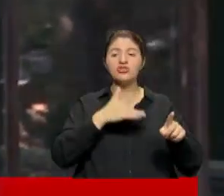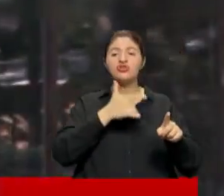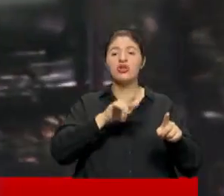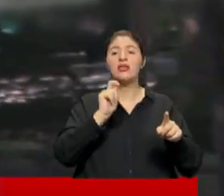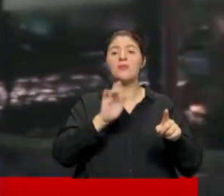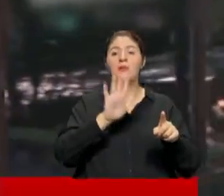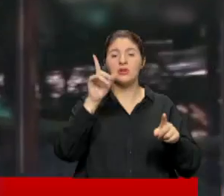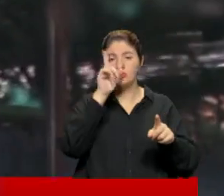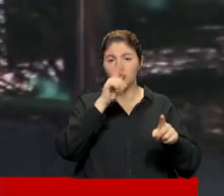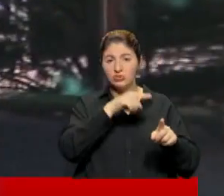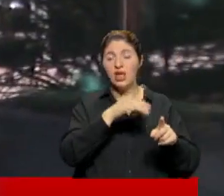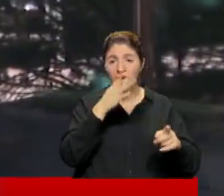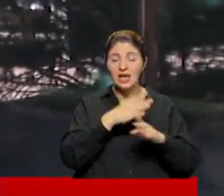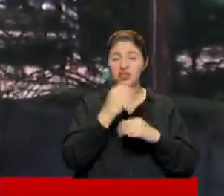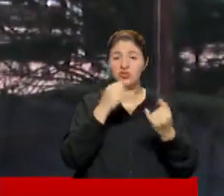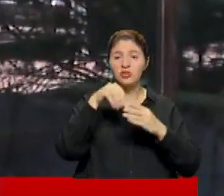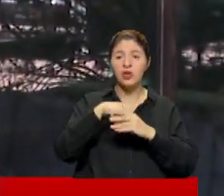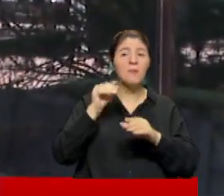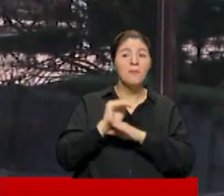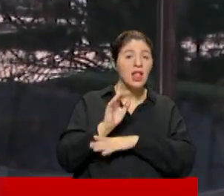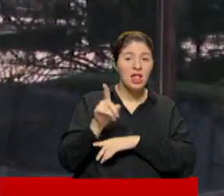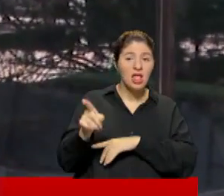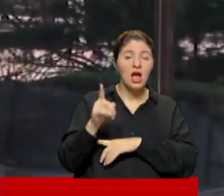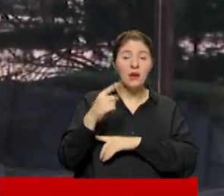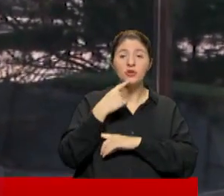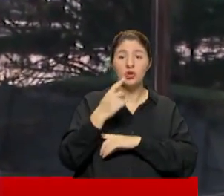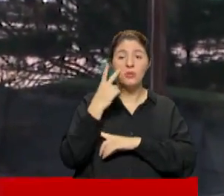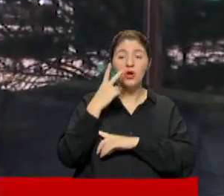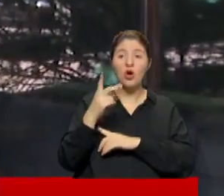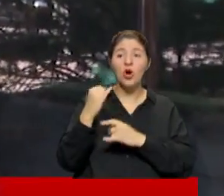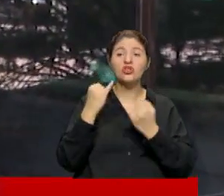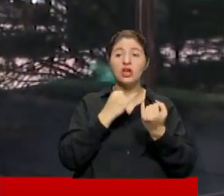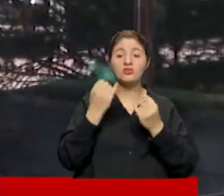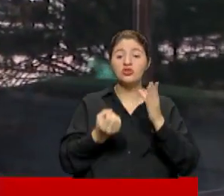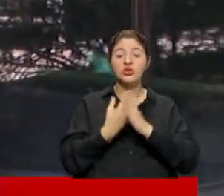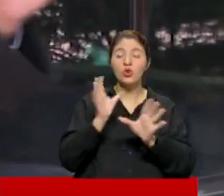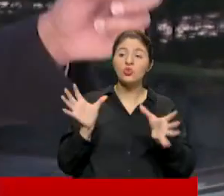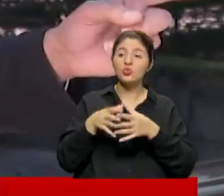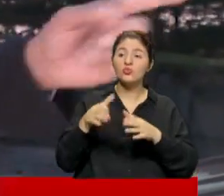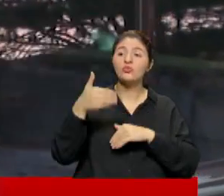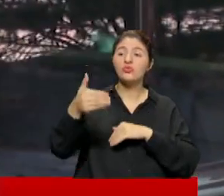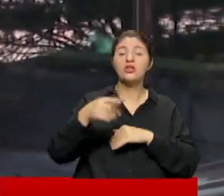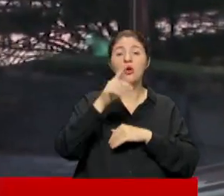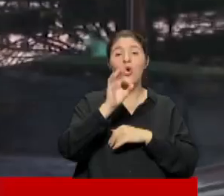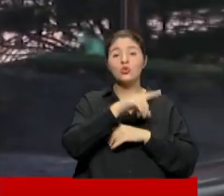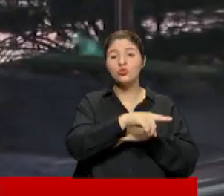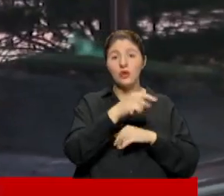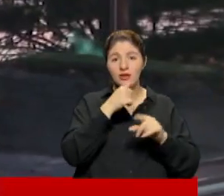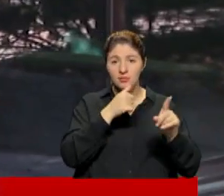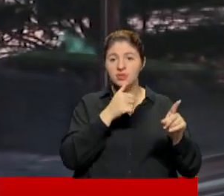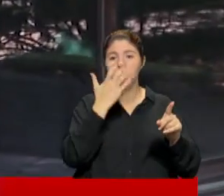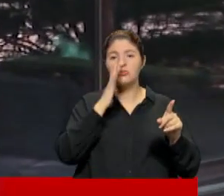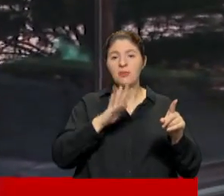okumaması üzerine Aslında tartışma içeride yaşanmış iddi göre tartışmayı çıkartan Grup dışarıda Onur Şener'i